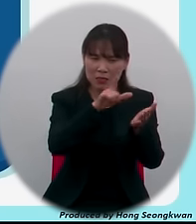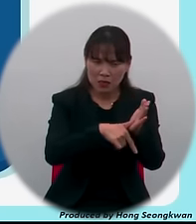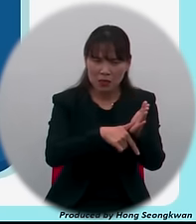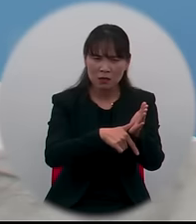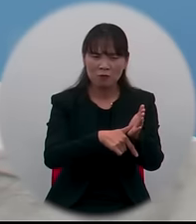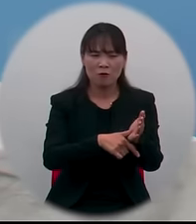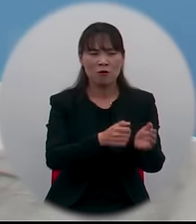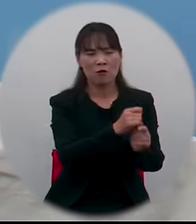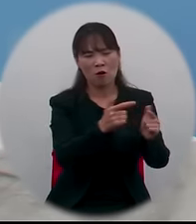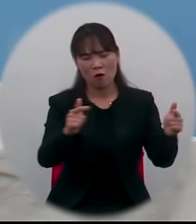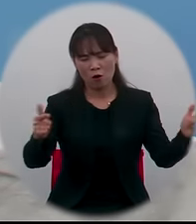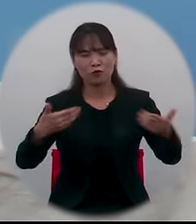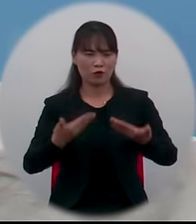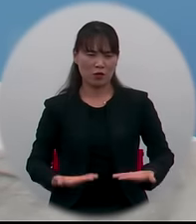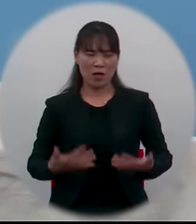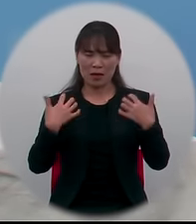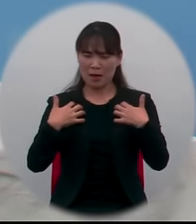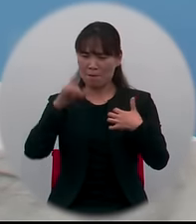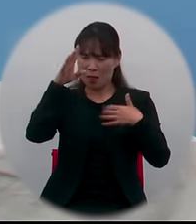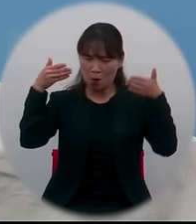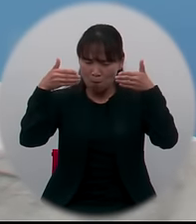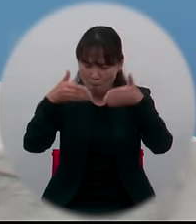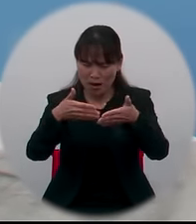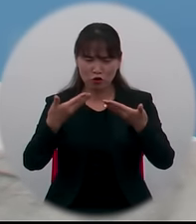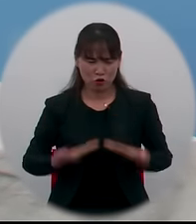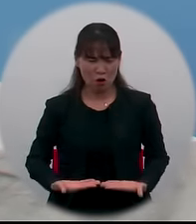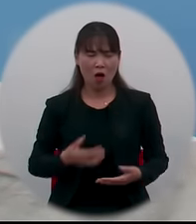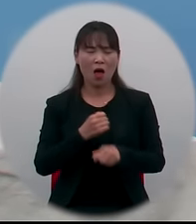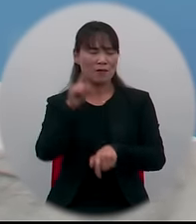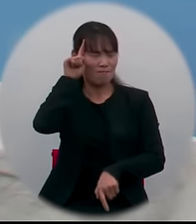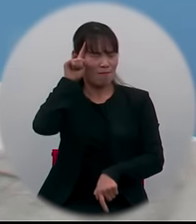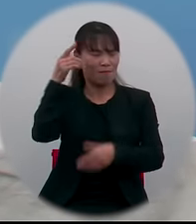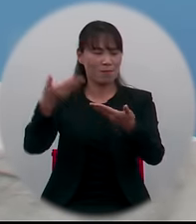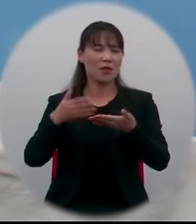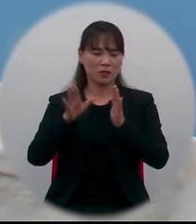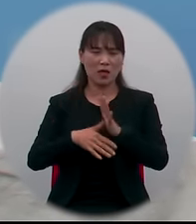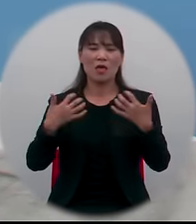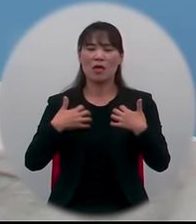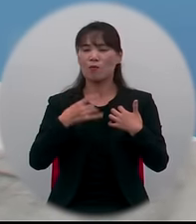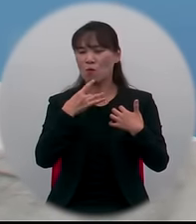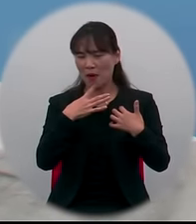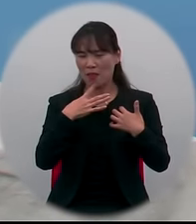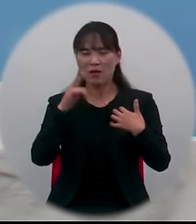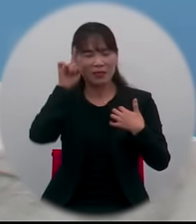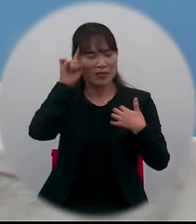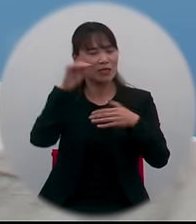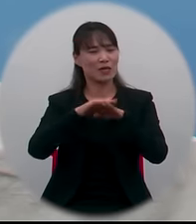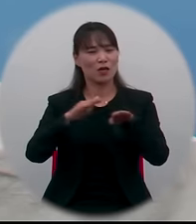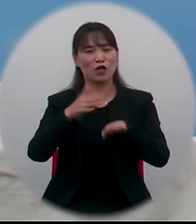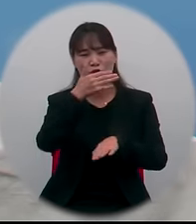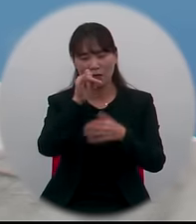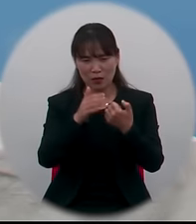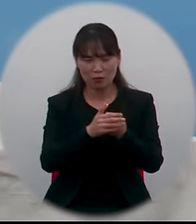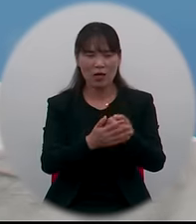시간은 골고로 쉬는 시간이 야 돼요 게임으로만 쉬게 되면이 아이는 스트레스 받을 때 게임으로 밖에 스트레스를 풀지 못하는